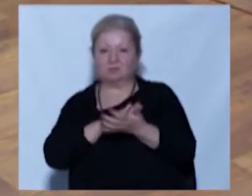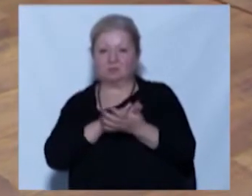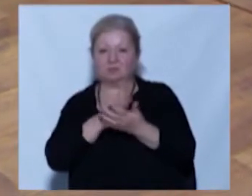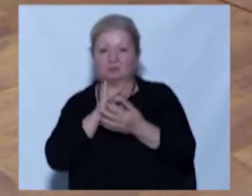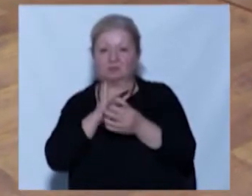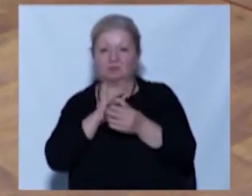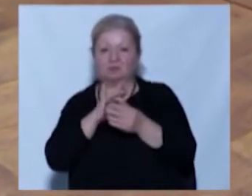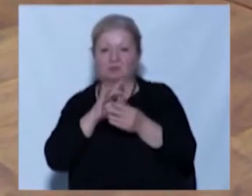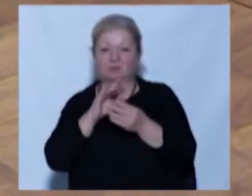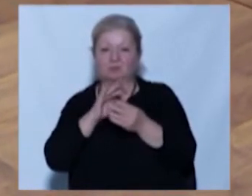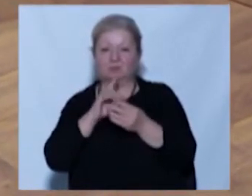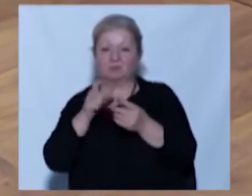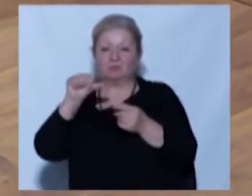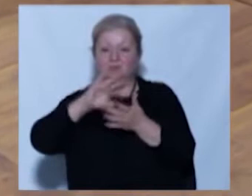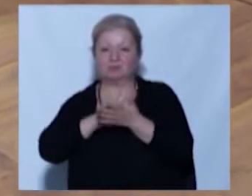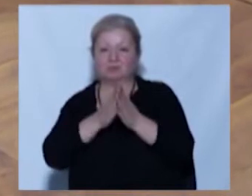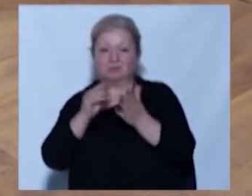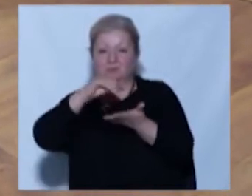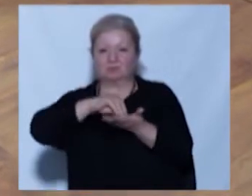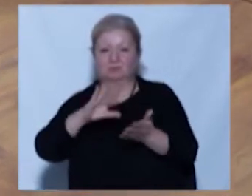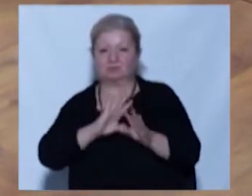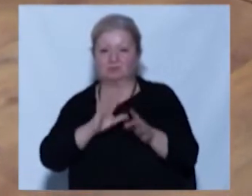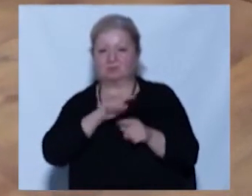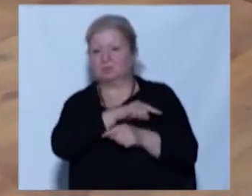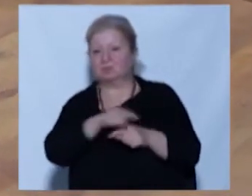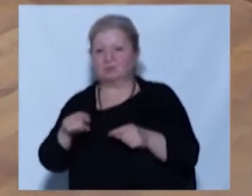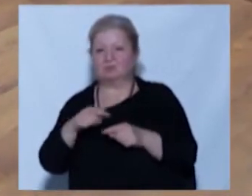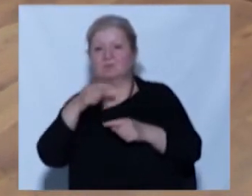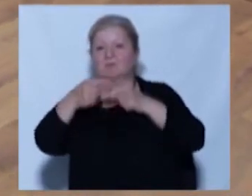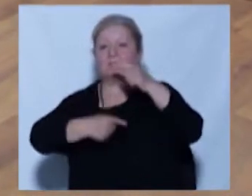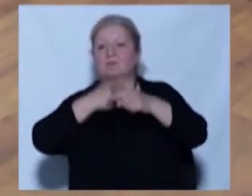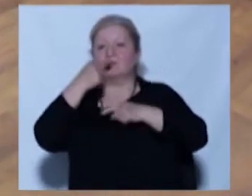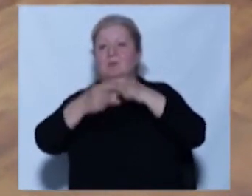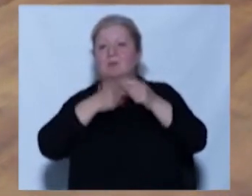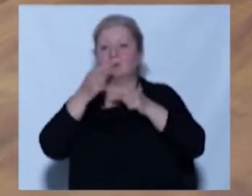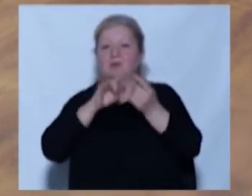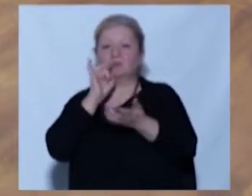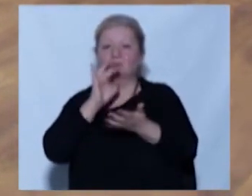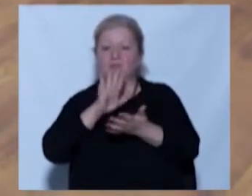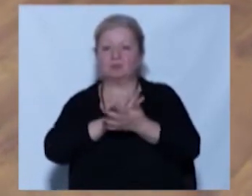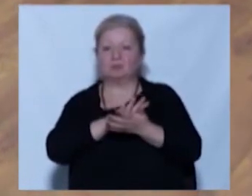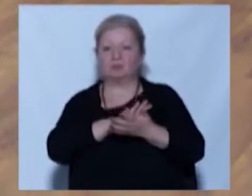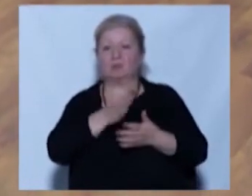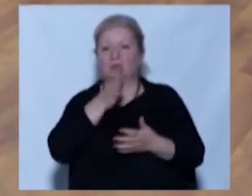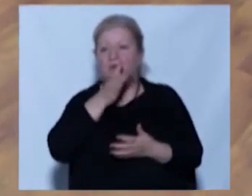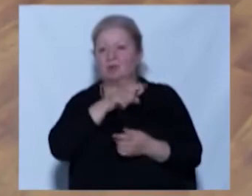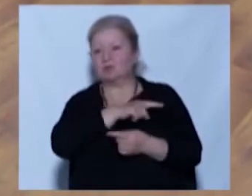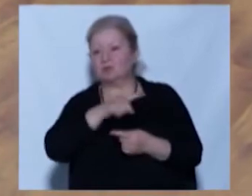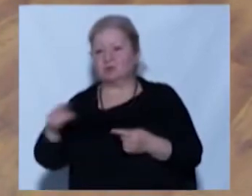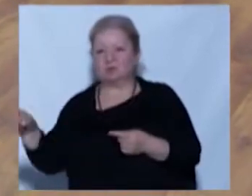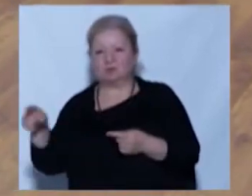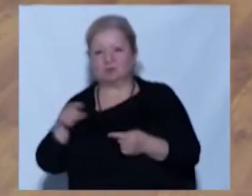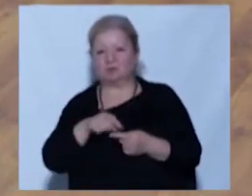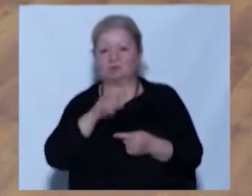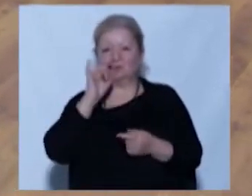გადმოსცემდეს კრიტიკულ სიტუაციას. მარადიული დროის დინება თან წარიტანს